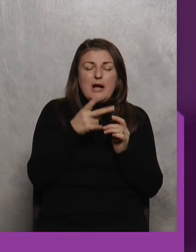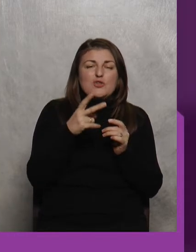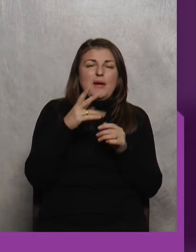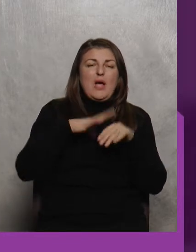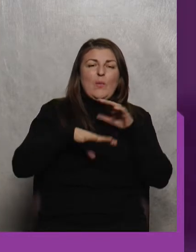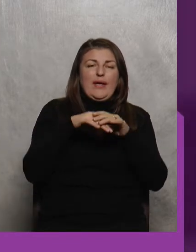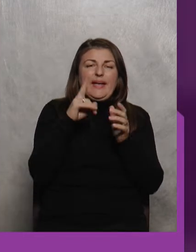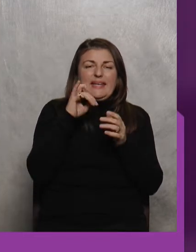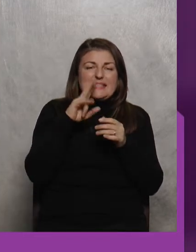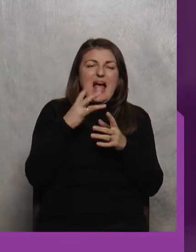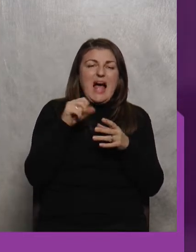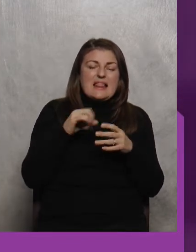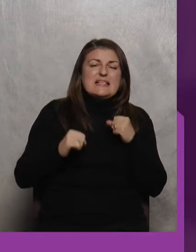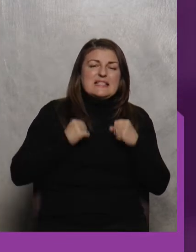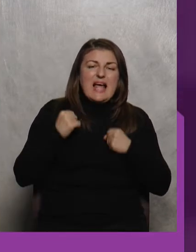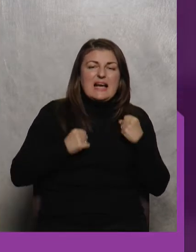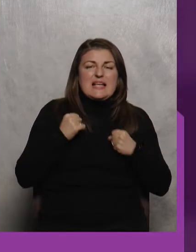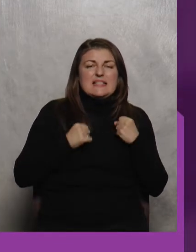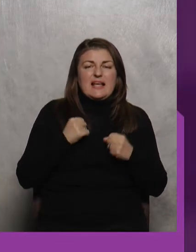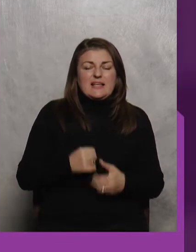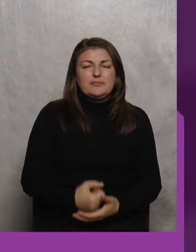кість, але старається.